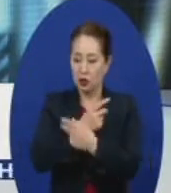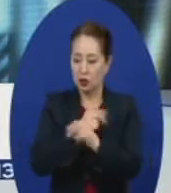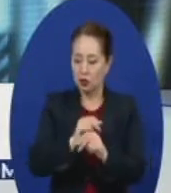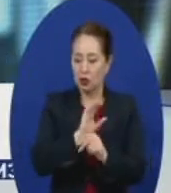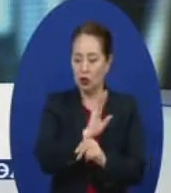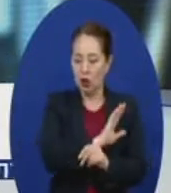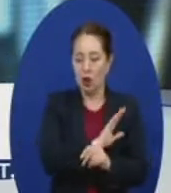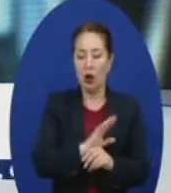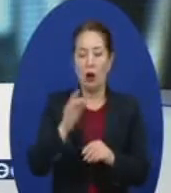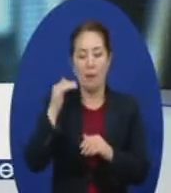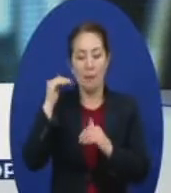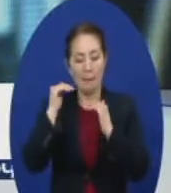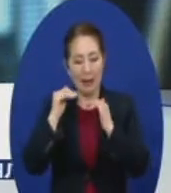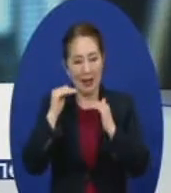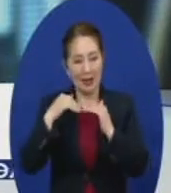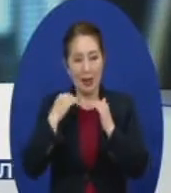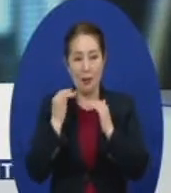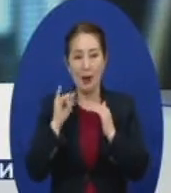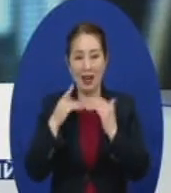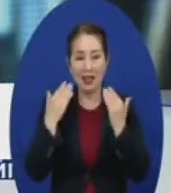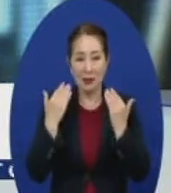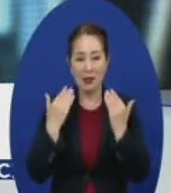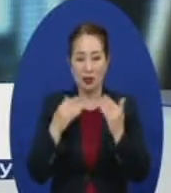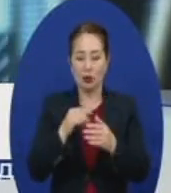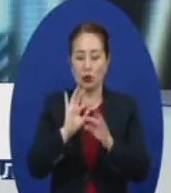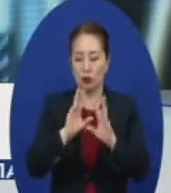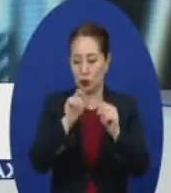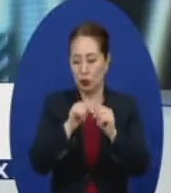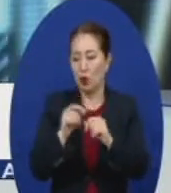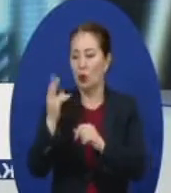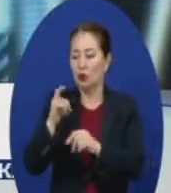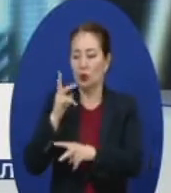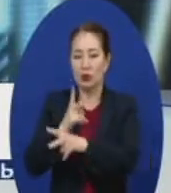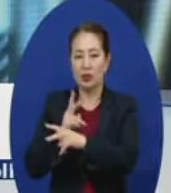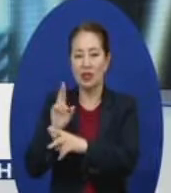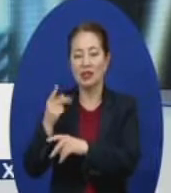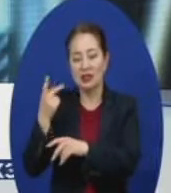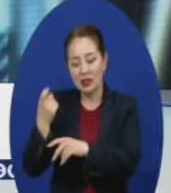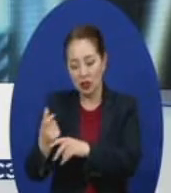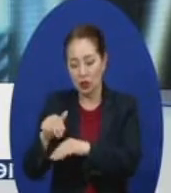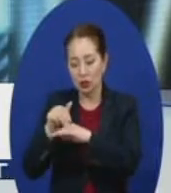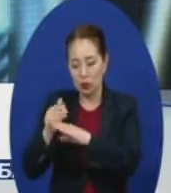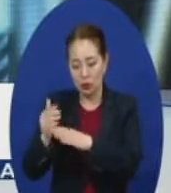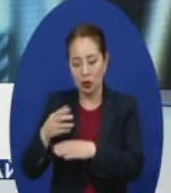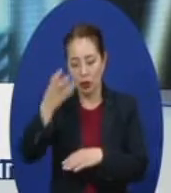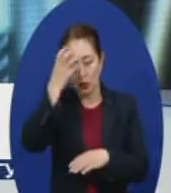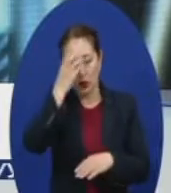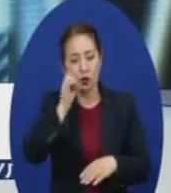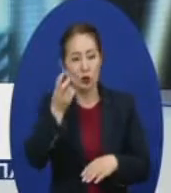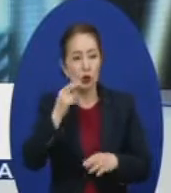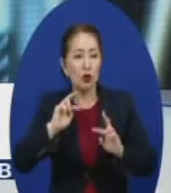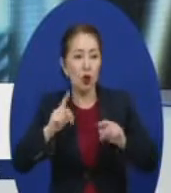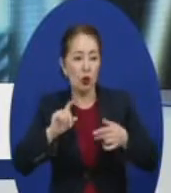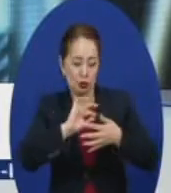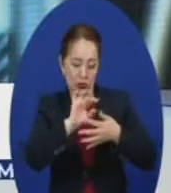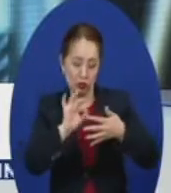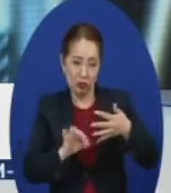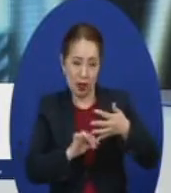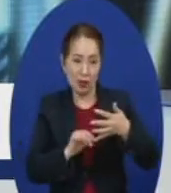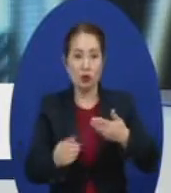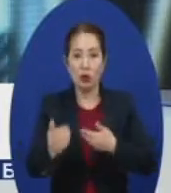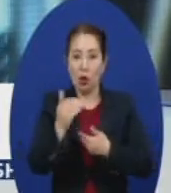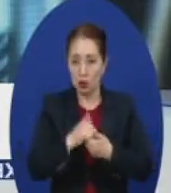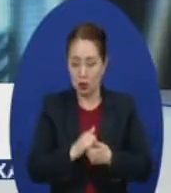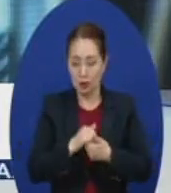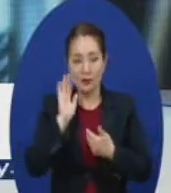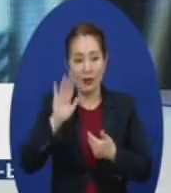засаглалыг боловсруулах, орон нутгийн төвлөрлийг сааруулах, үндсэн хуулийн цэцгийн эрх мэдлийг тогтвортой болгох, төрийн сүлжээг өөрчлөхөх асуудлууд үн